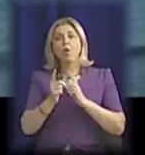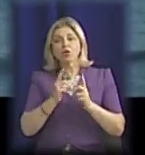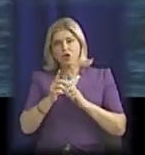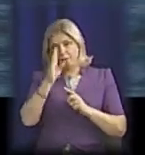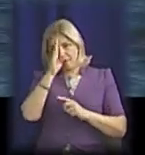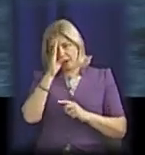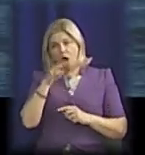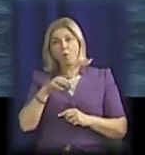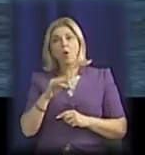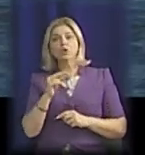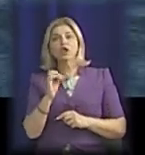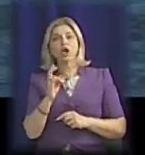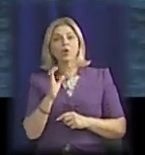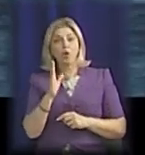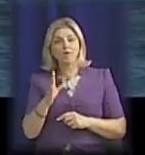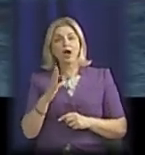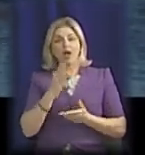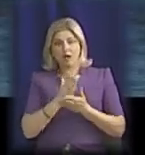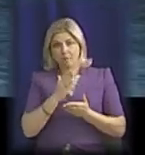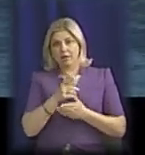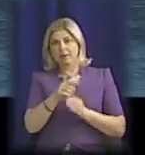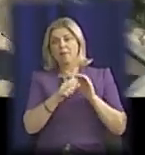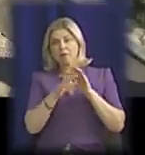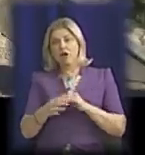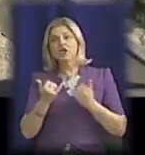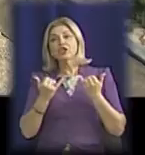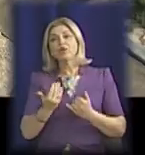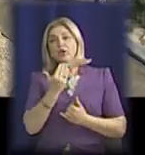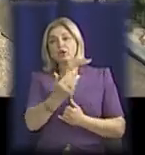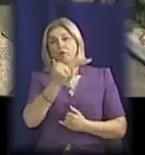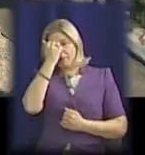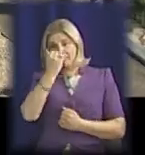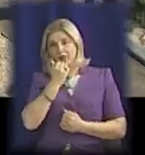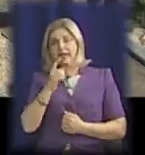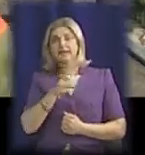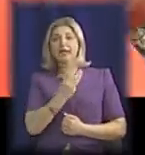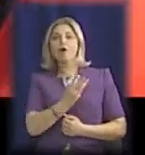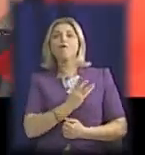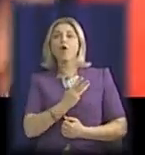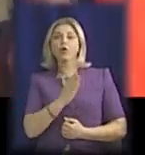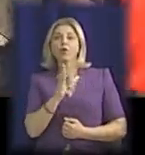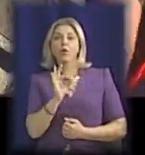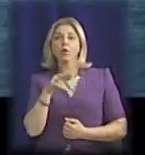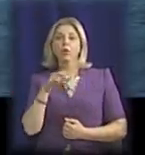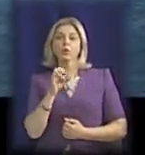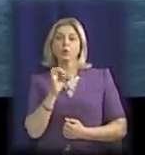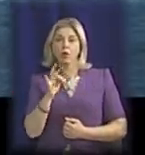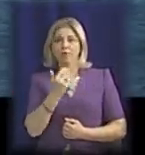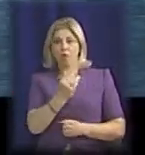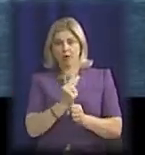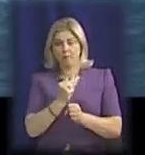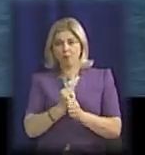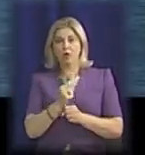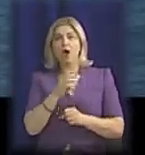стрибків. Сьогодні командування 79-ї бригади віддячило чоловіку за його волонтерську діяльність. Так Олексій Мочанов